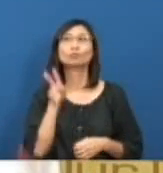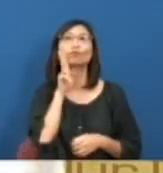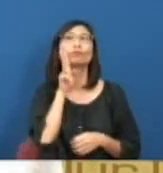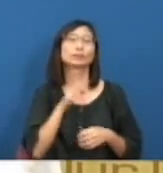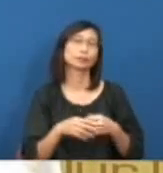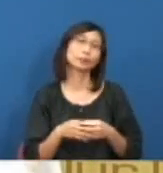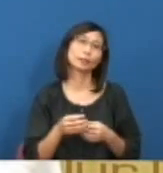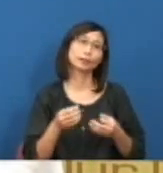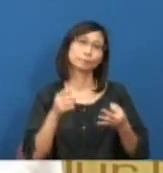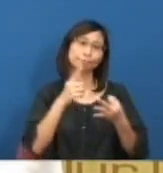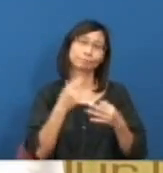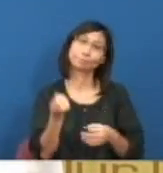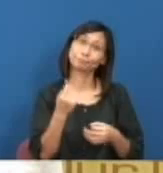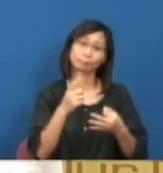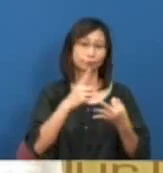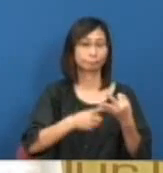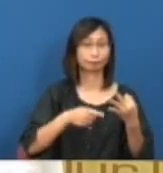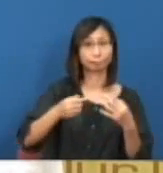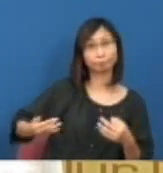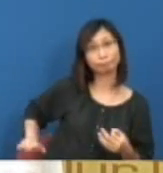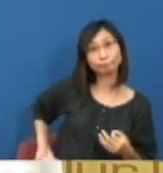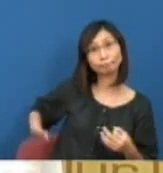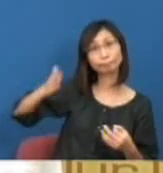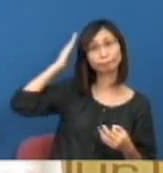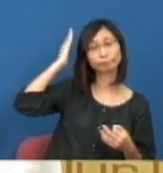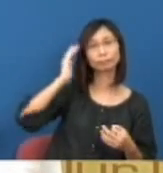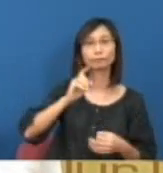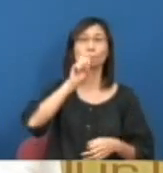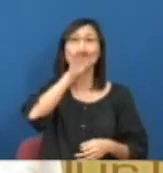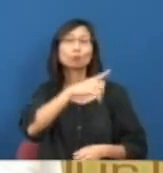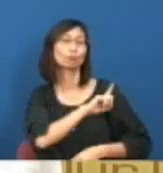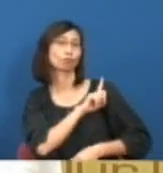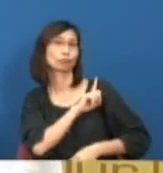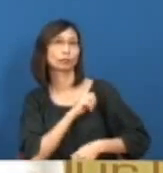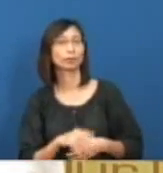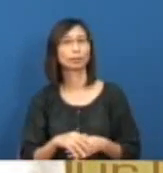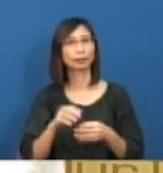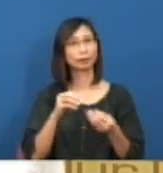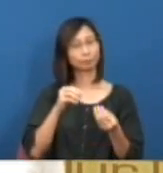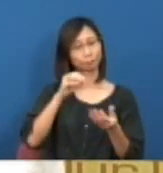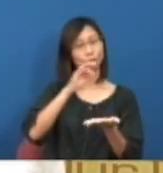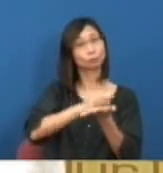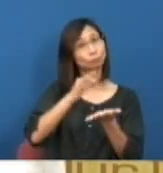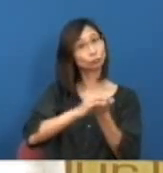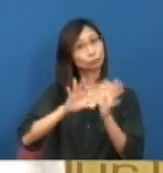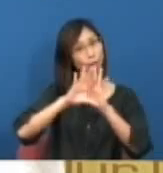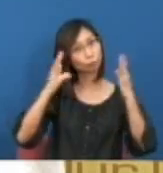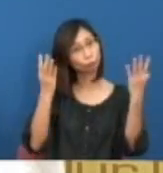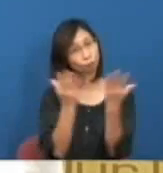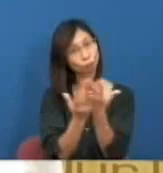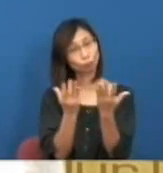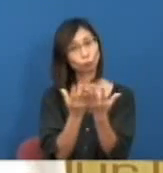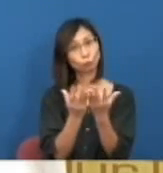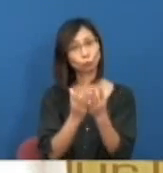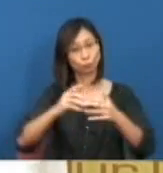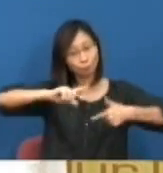佢自己咧就係呢個區議會方案嘅始作俑者嚟嘅，即係佢係佢提出嚟，咁呢個